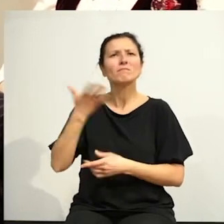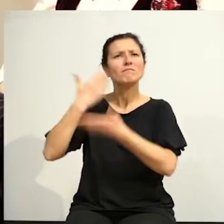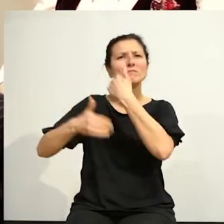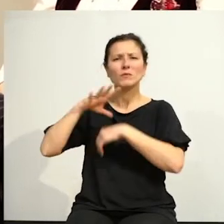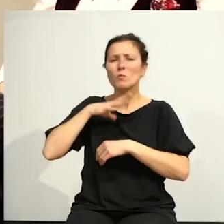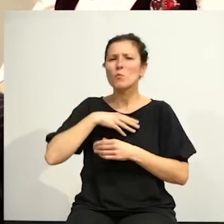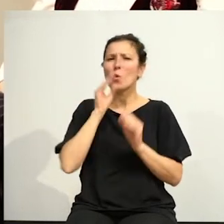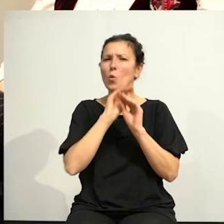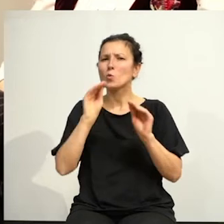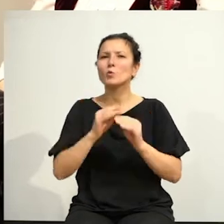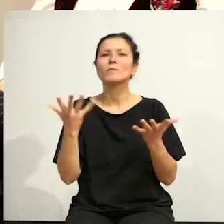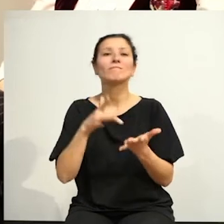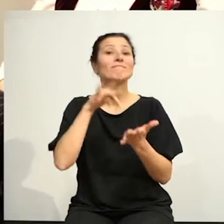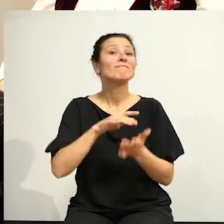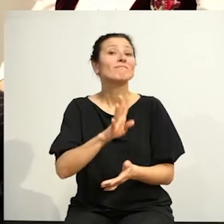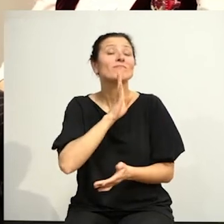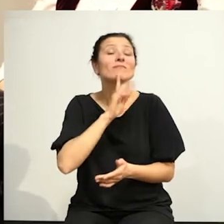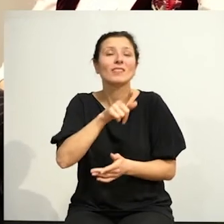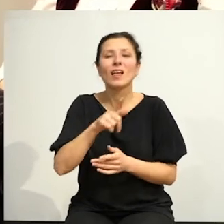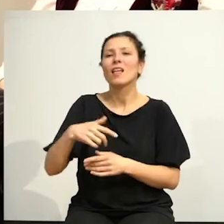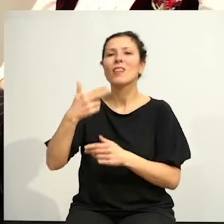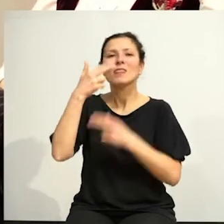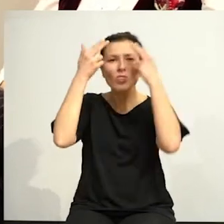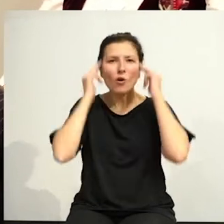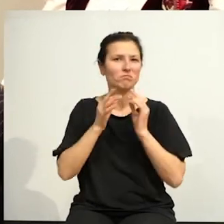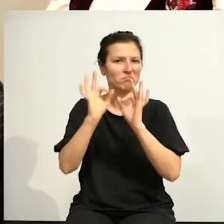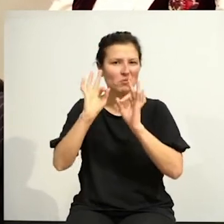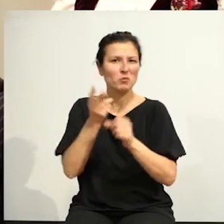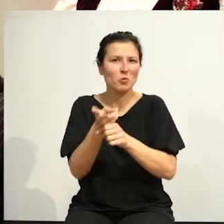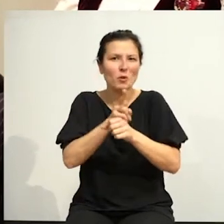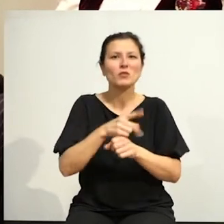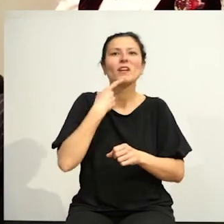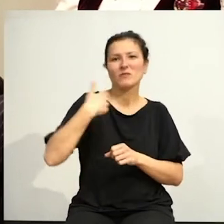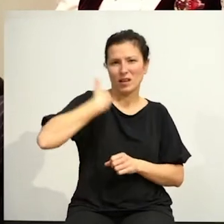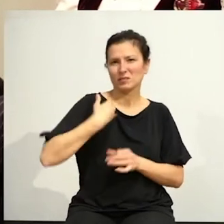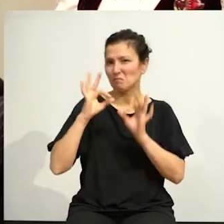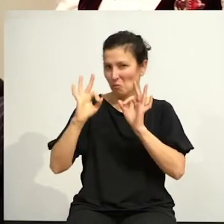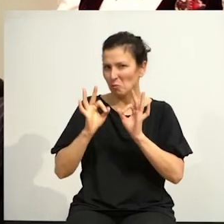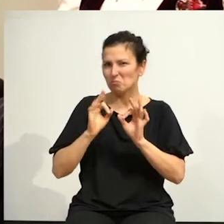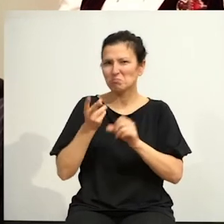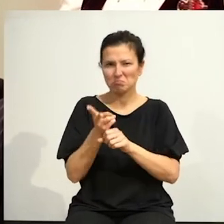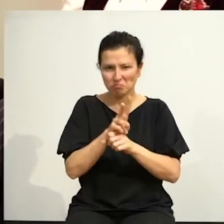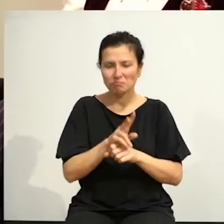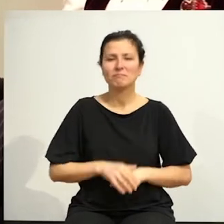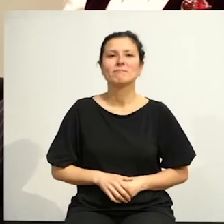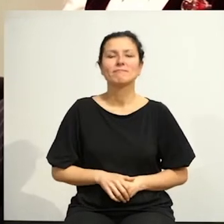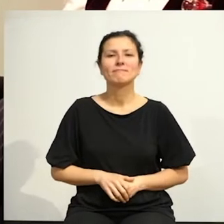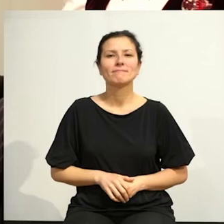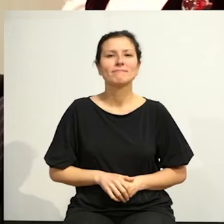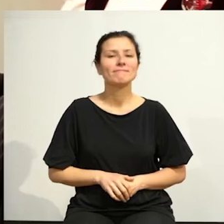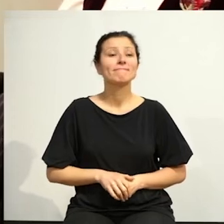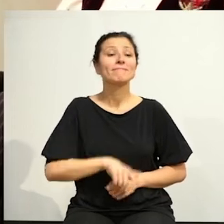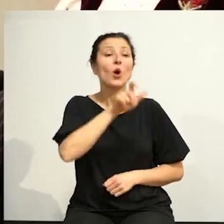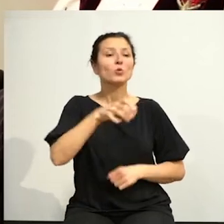chociaż Norwid jest świetnie tłumaczony na angielski, on się dobrze tłumaczy wbrew pozorom na angielski, no to